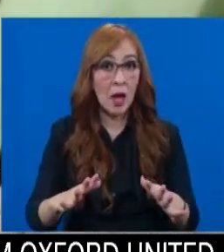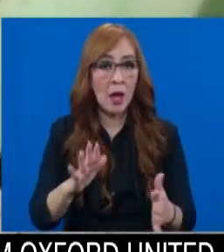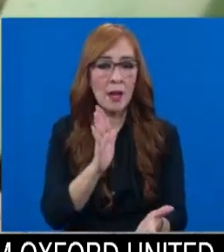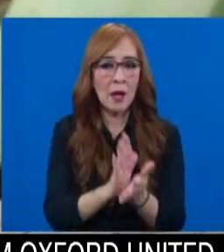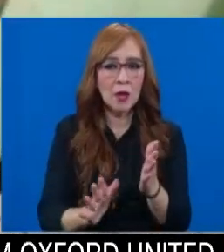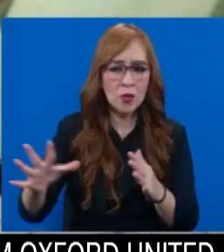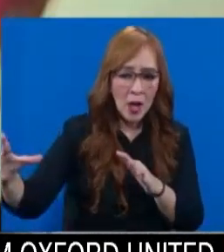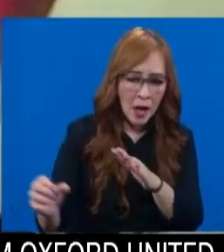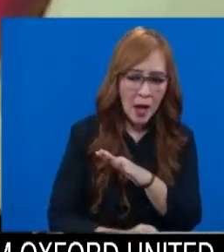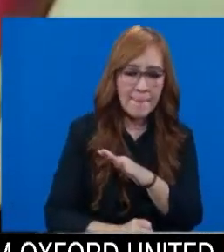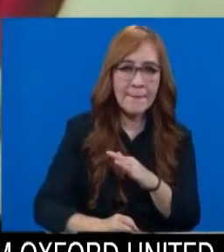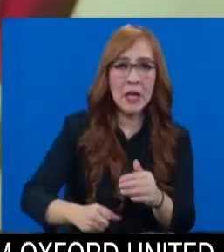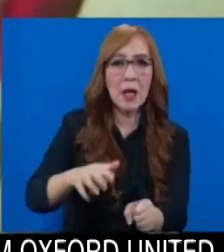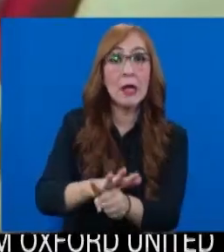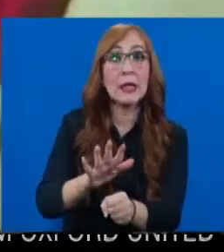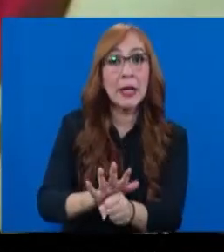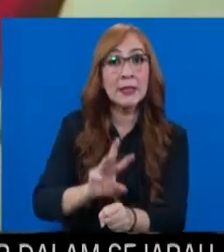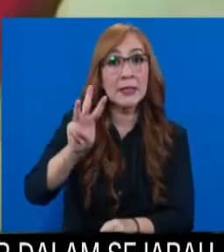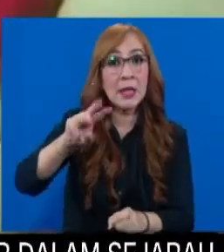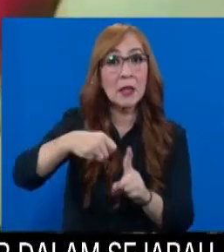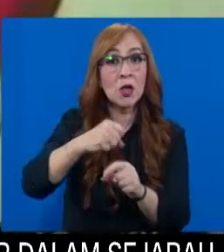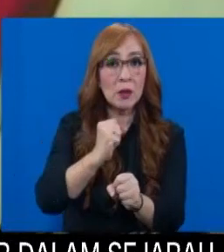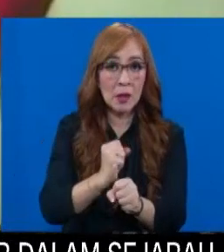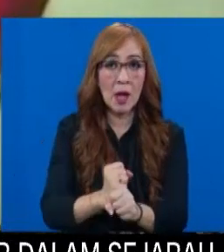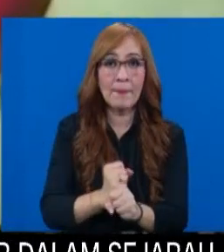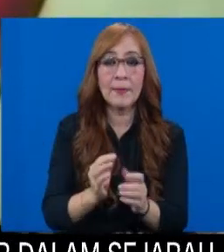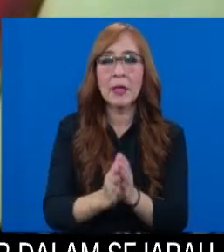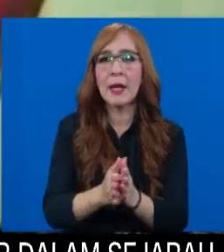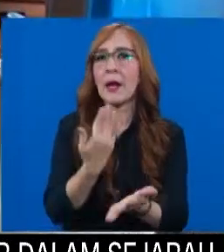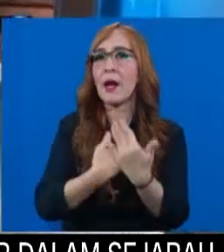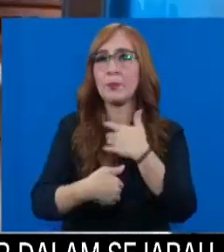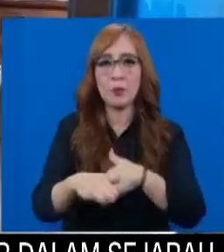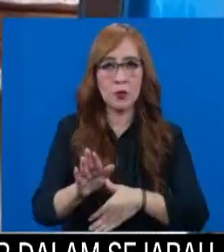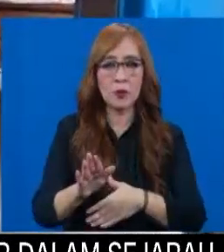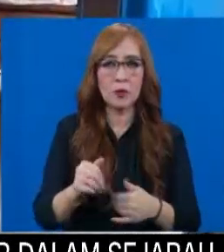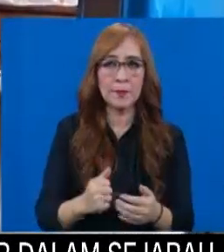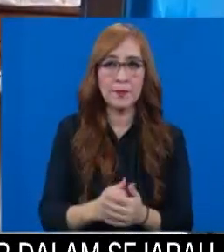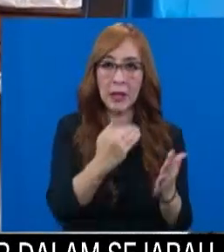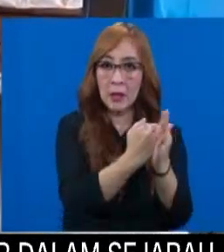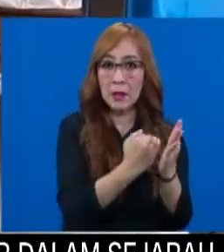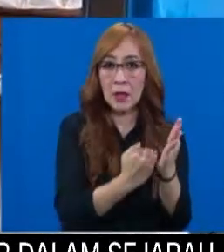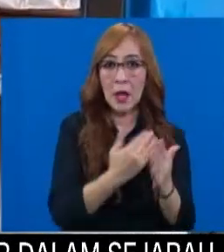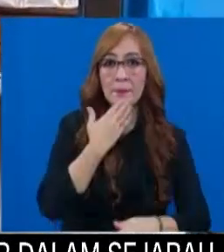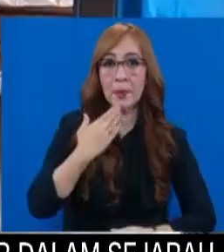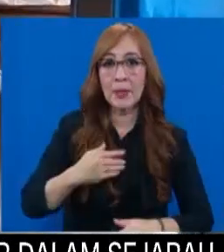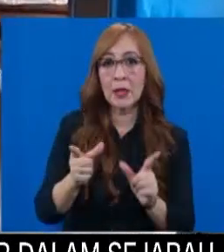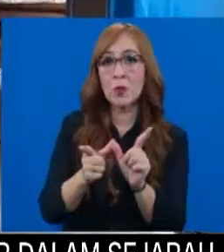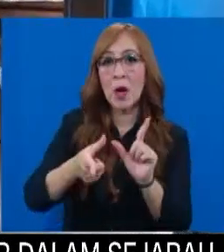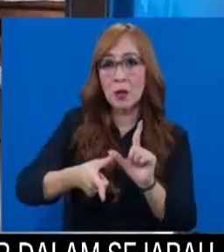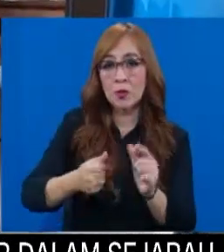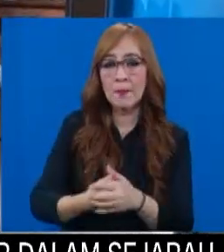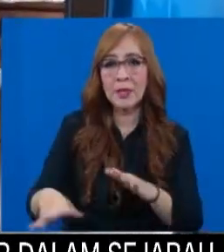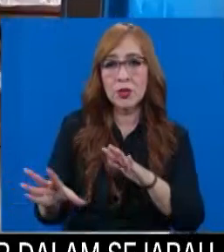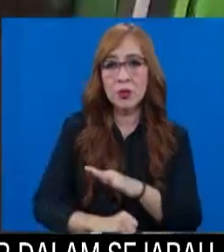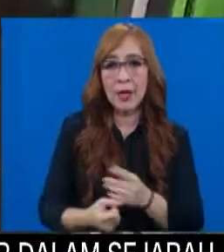sebuah tabung gas berukuran 3 kg yang ada di warung dan membawanya kabur. Menurut keterangan pemilik warung, pencurian itu terjadi